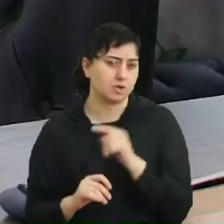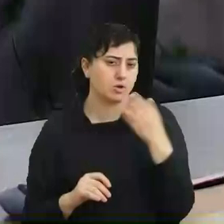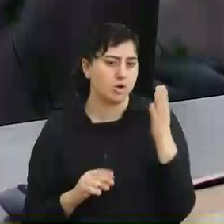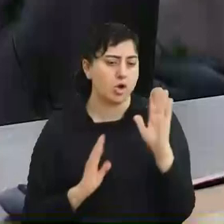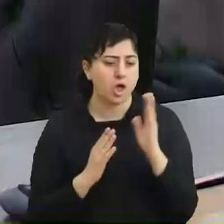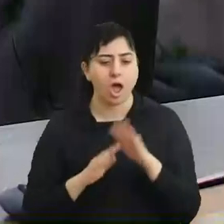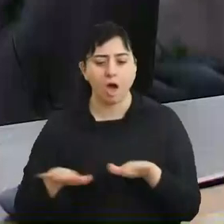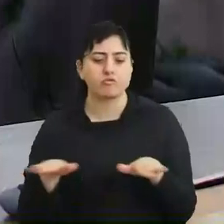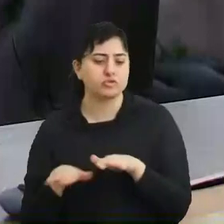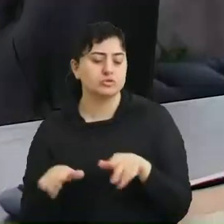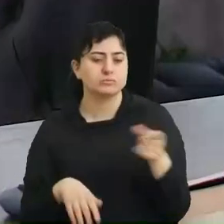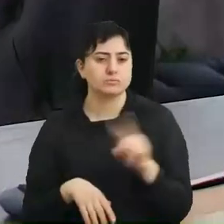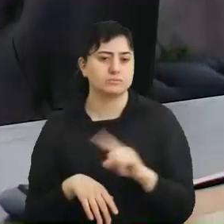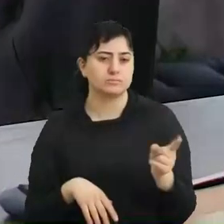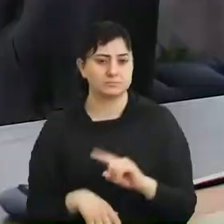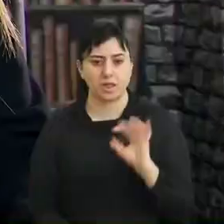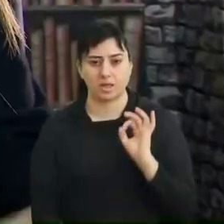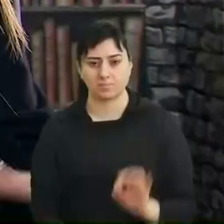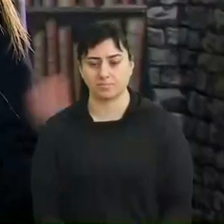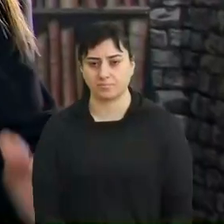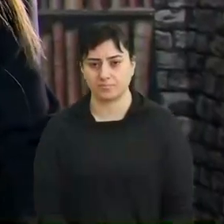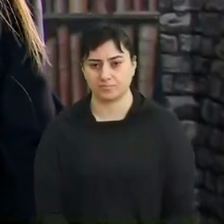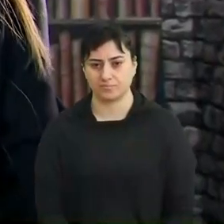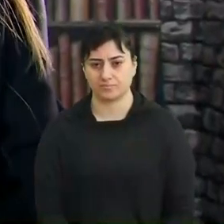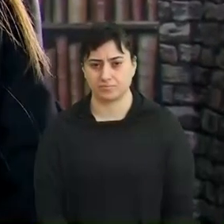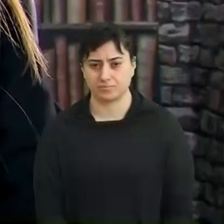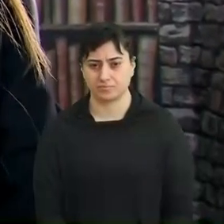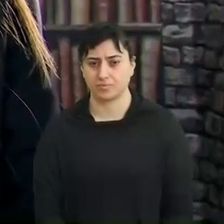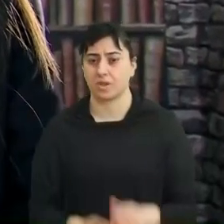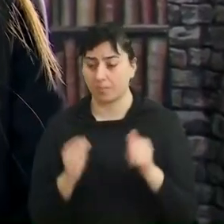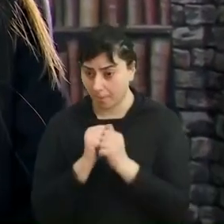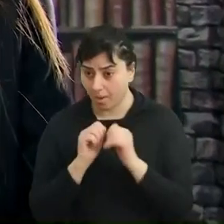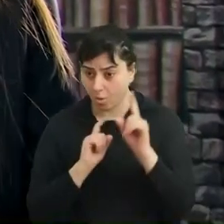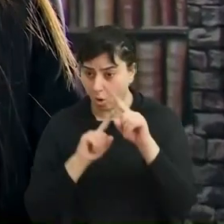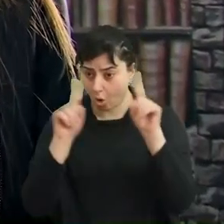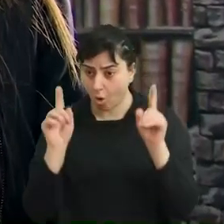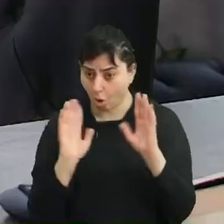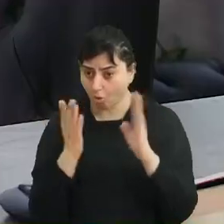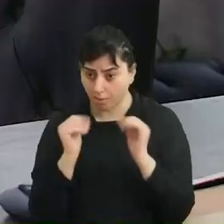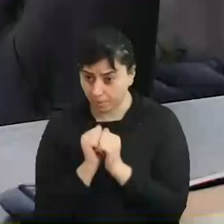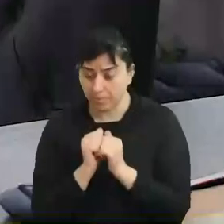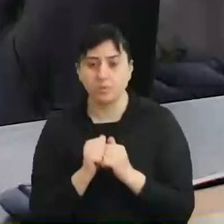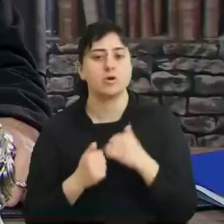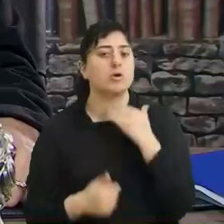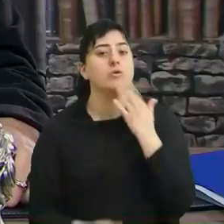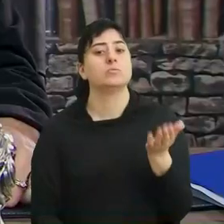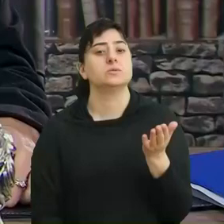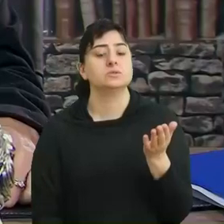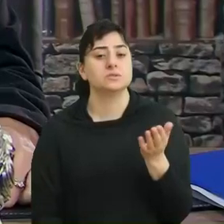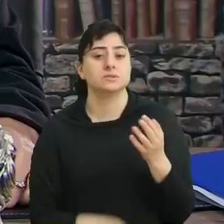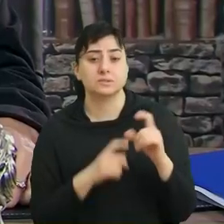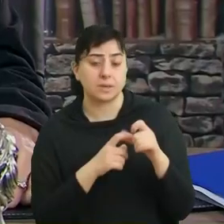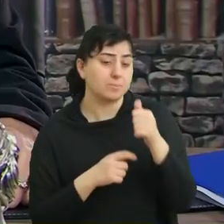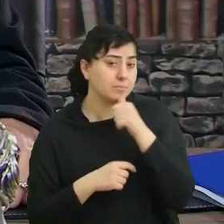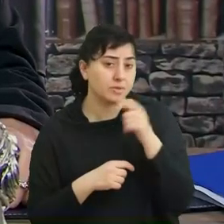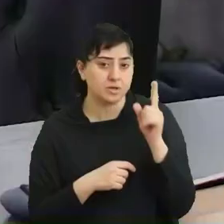oda havuz arası böyle gidip geliyoruz. Umarım aynı odada kalmıyorsunuzdur. Ha? Ay yok olur mu? Yani Sarp